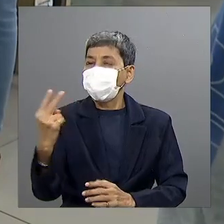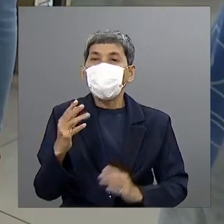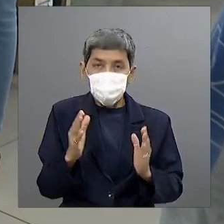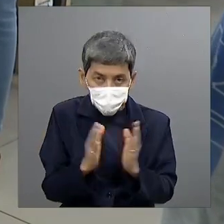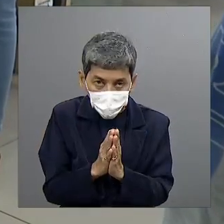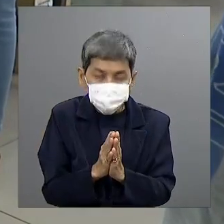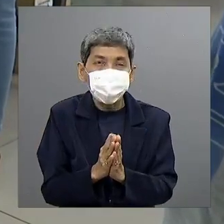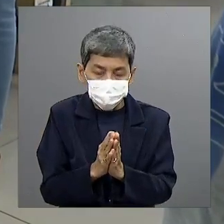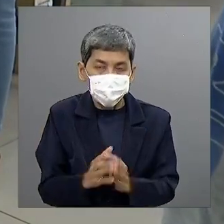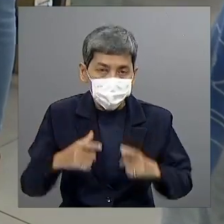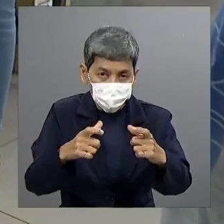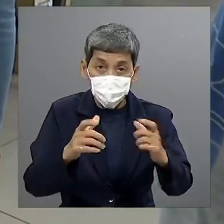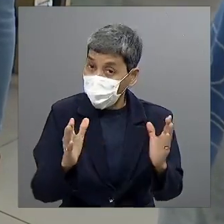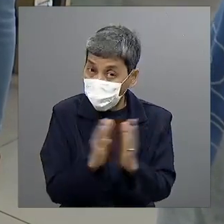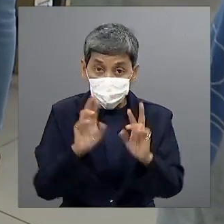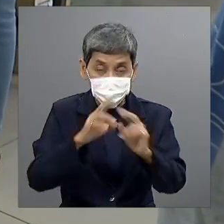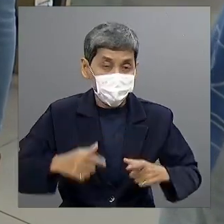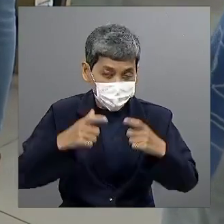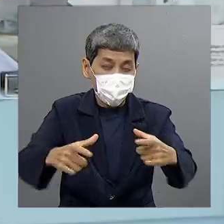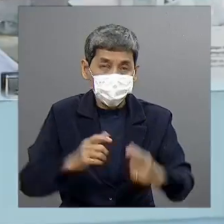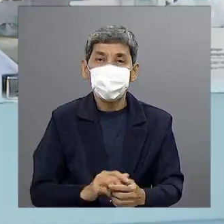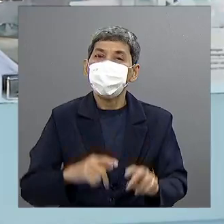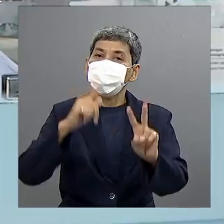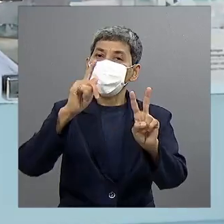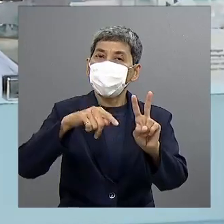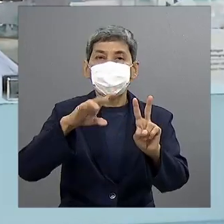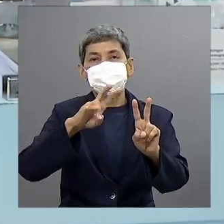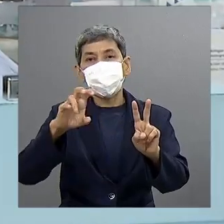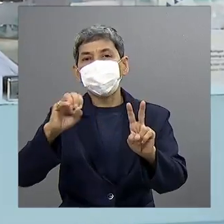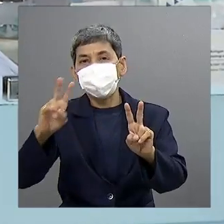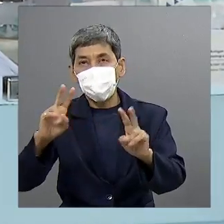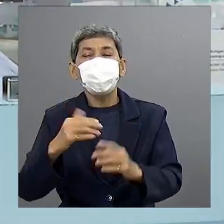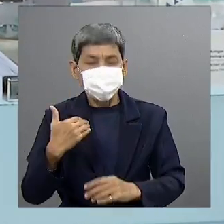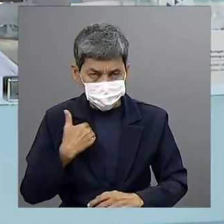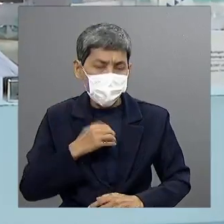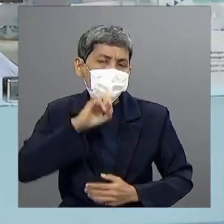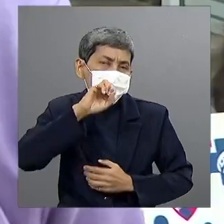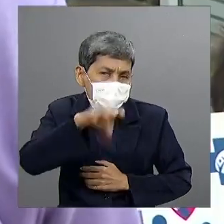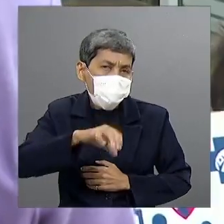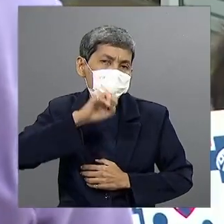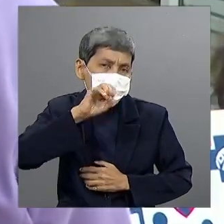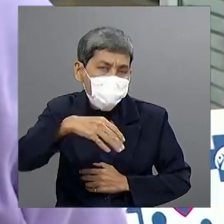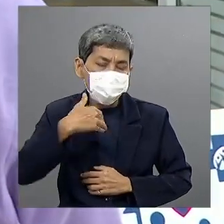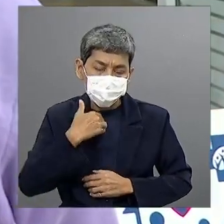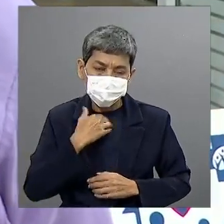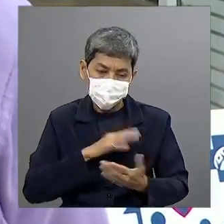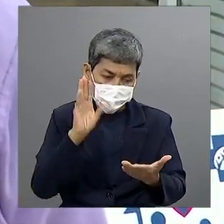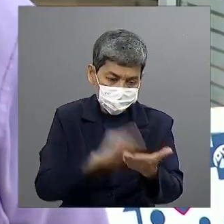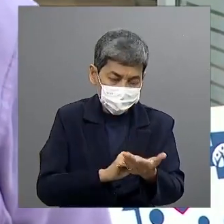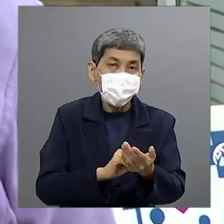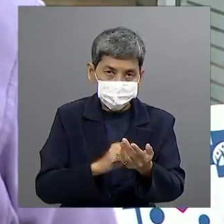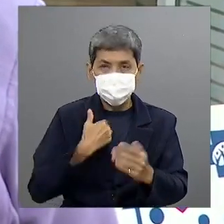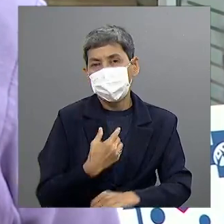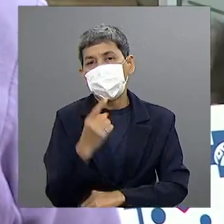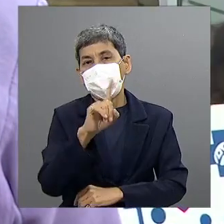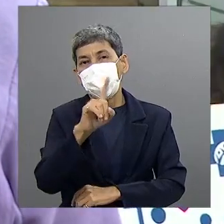ปแล้วเฉพาะที่ร้านนี้นะคะจำนวน 2,702 ชุดมีผู้แจ้งผลรายงานกลับเข้าระบบเป๋าตังกลับมาแล้ว117คน